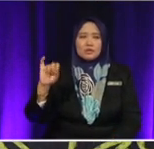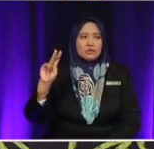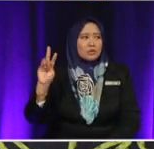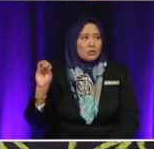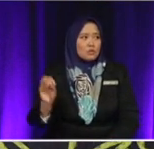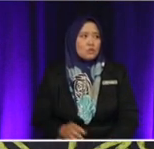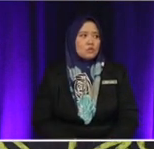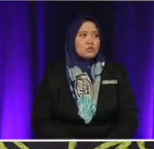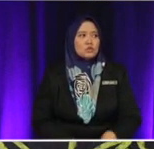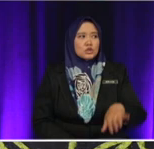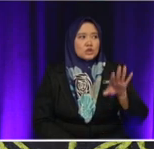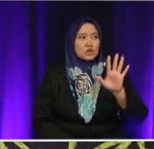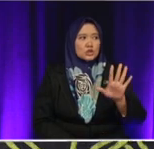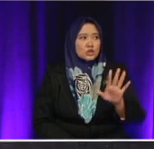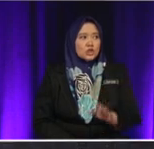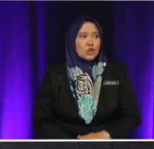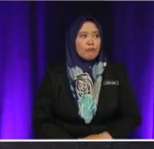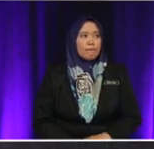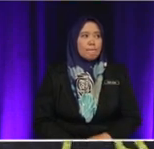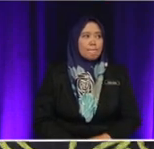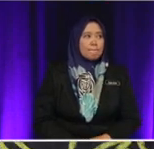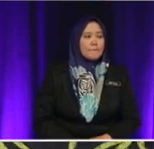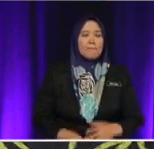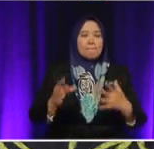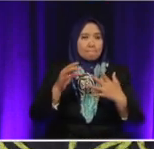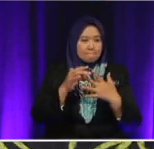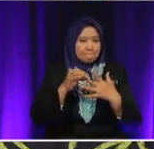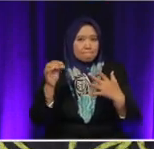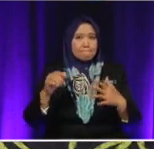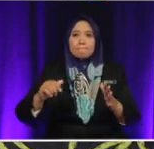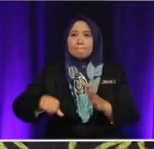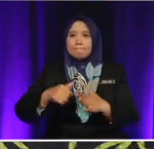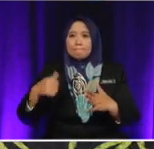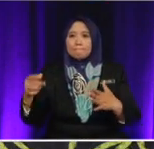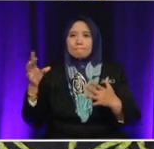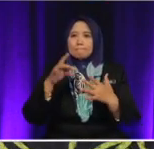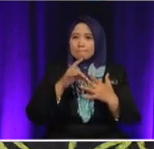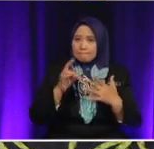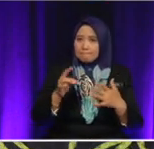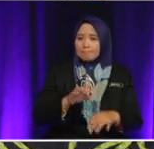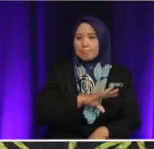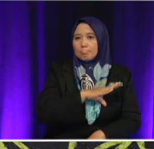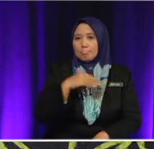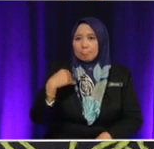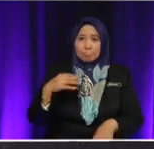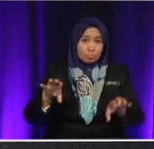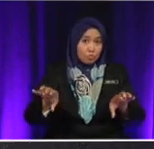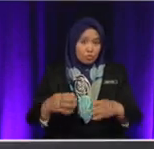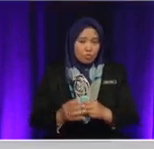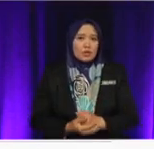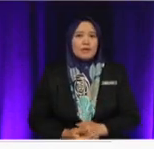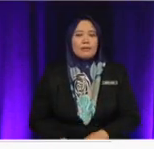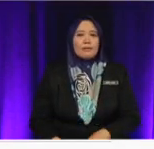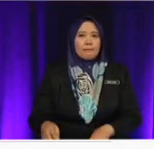Yang kelima ialah memilih alternatif dan membuat keputusan. Dan keenam ialah